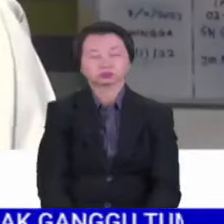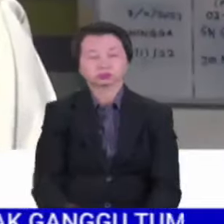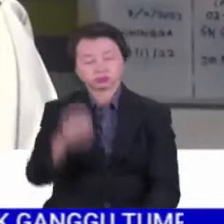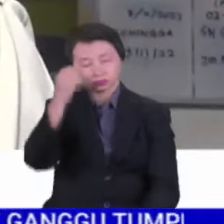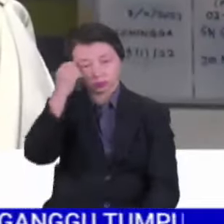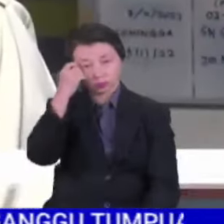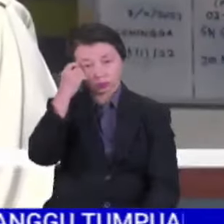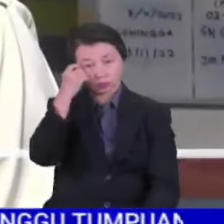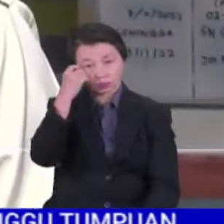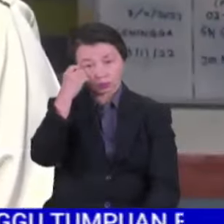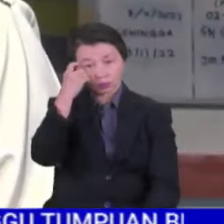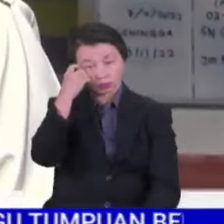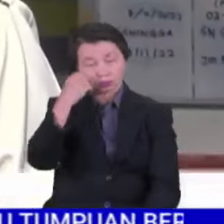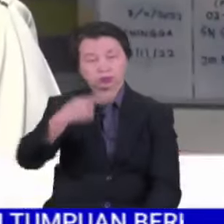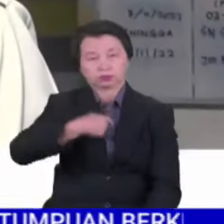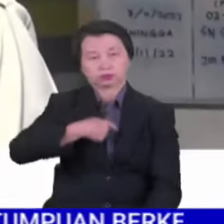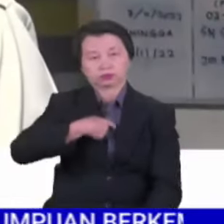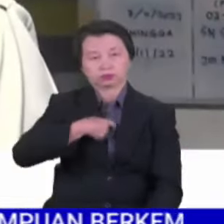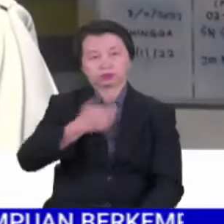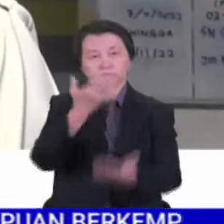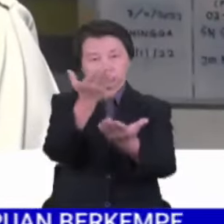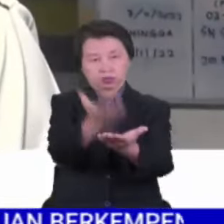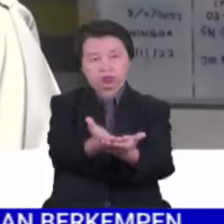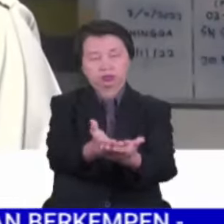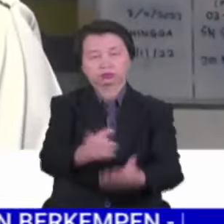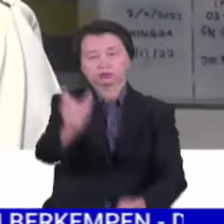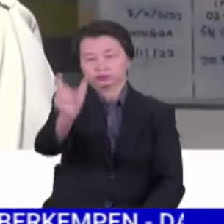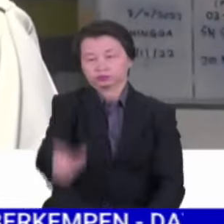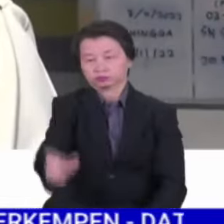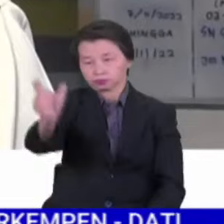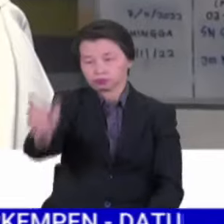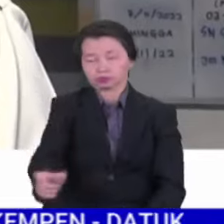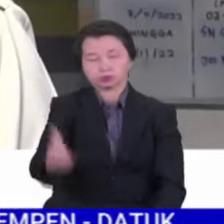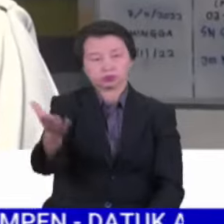Saya cadangkan supaya calon-calon ni kalau